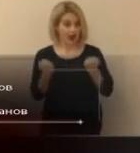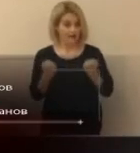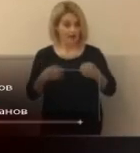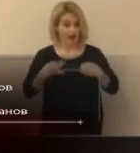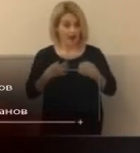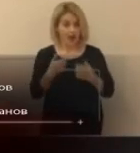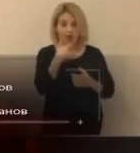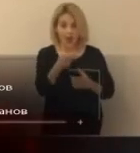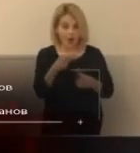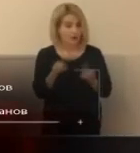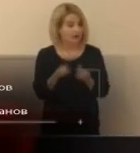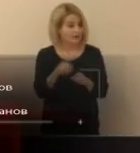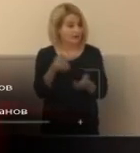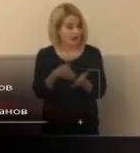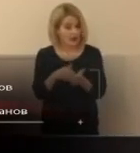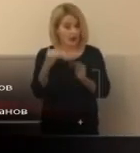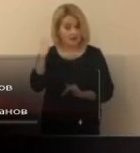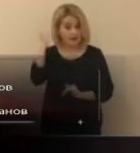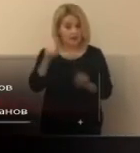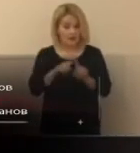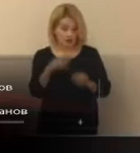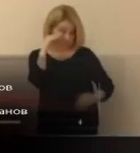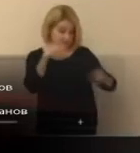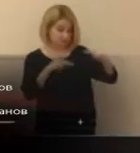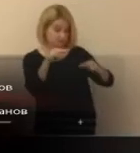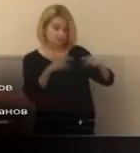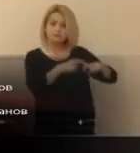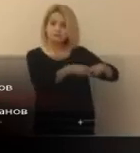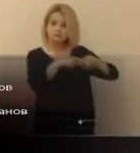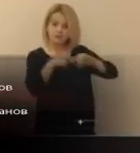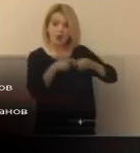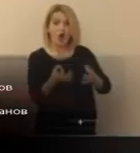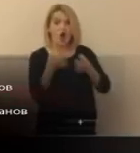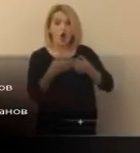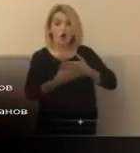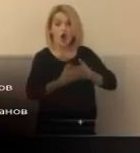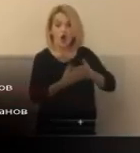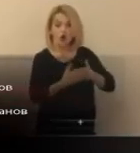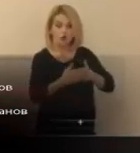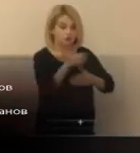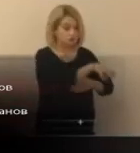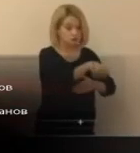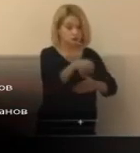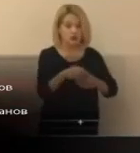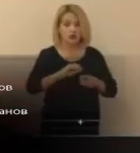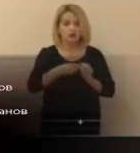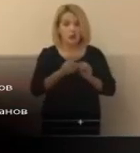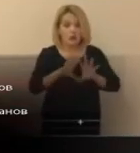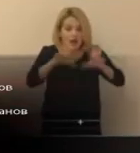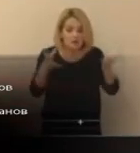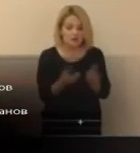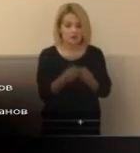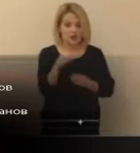нашата држава и ние како влада сме воспоставиле веќе одлични партнерски односи со стопанството во целина,